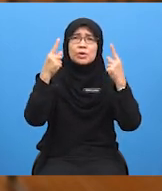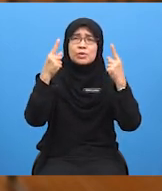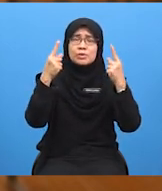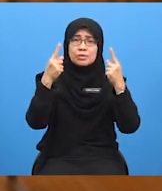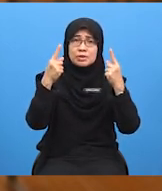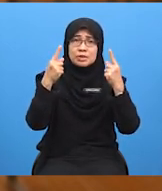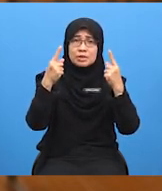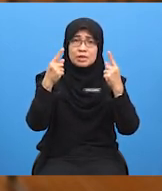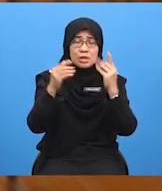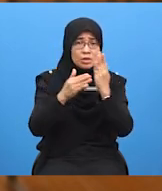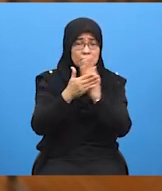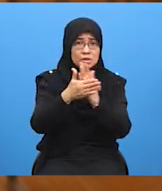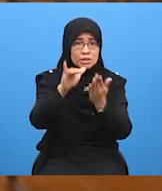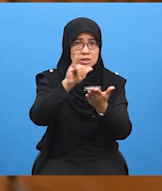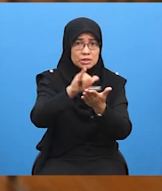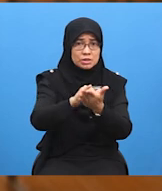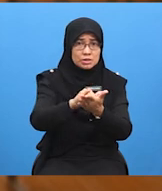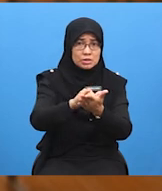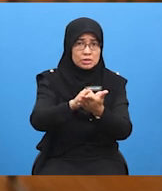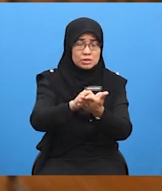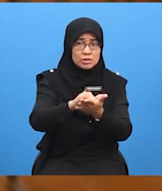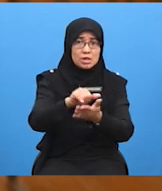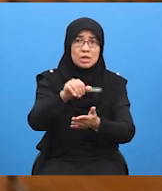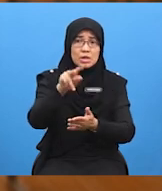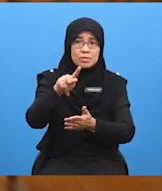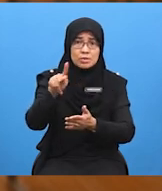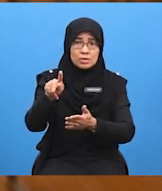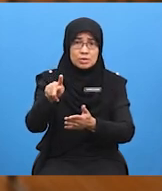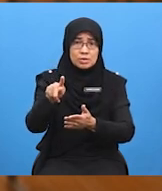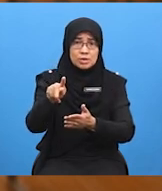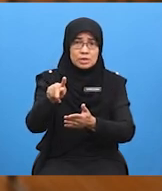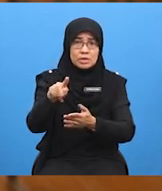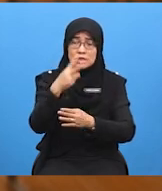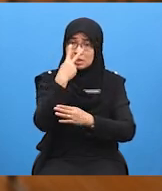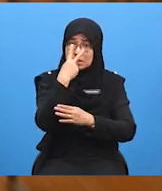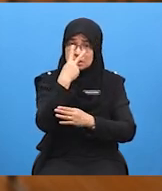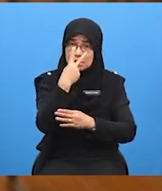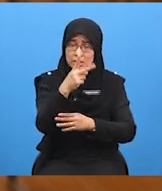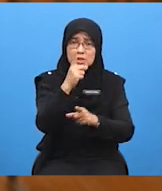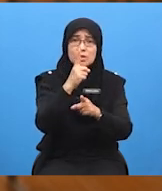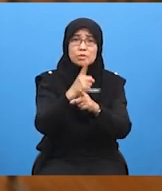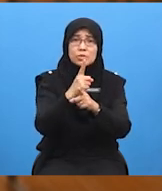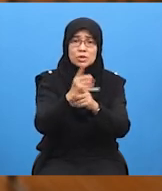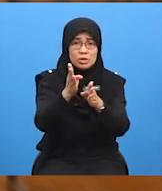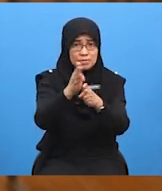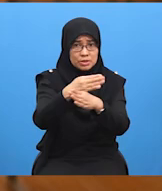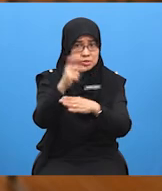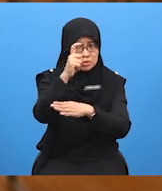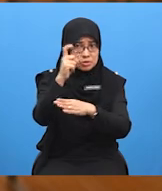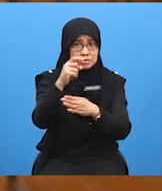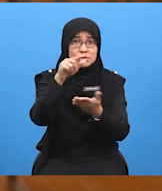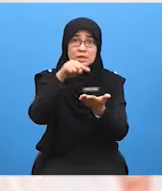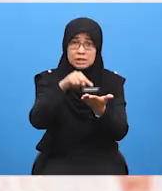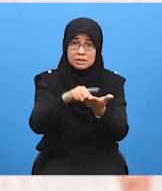soalan. Oleh itu, pelajar diminta untuk memberikan perhatian bagi bentuk soalan